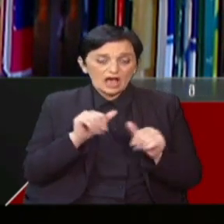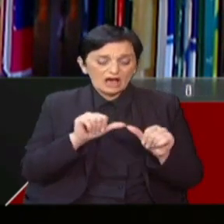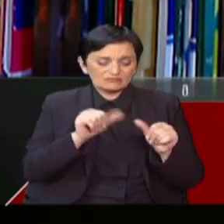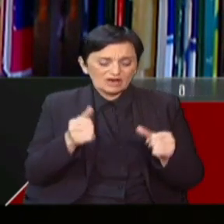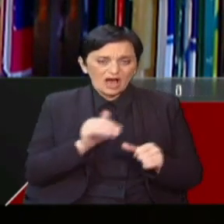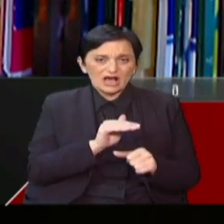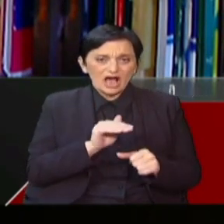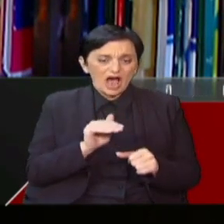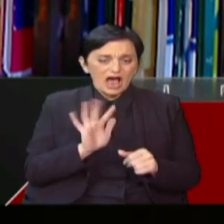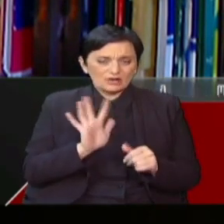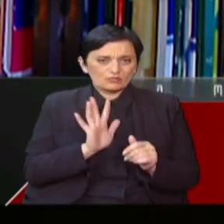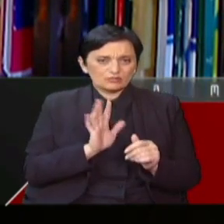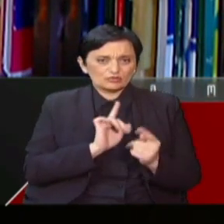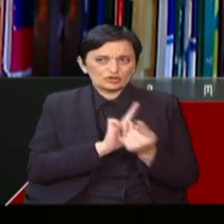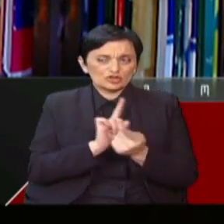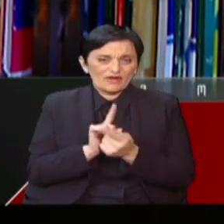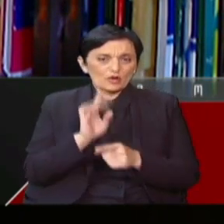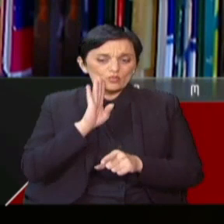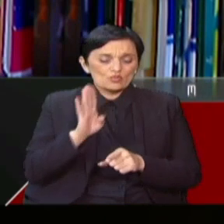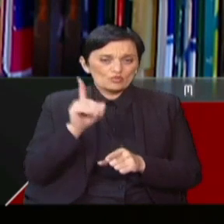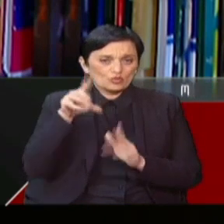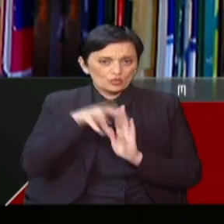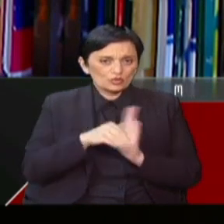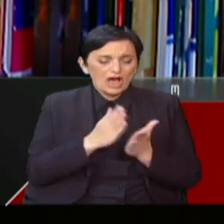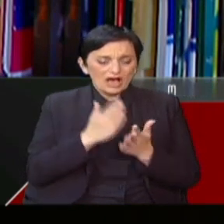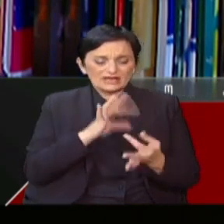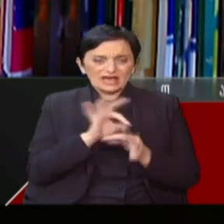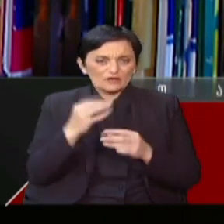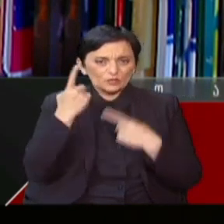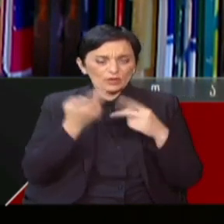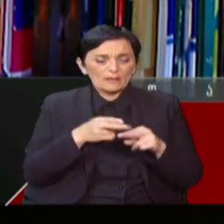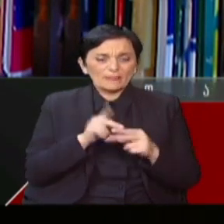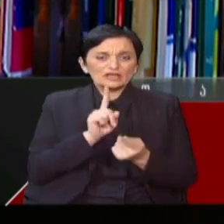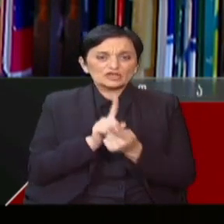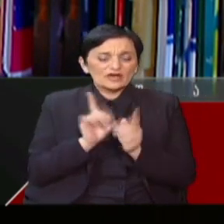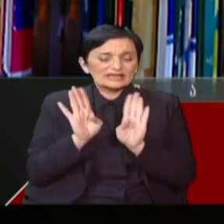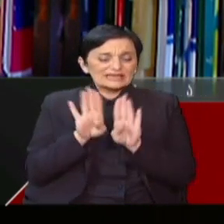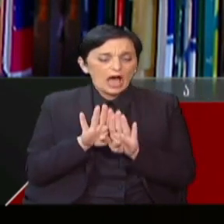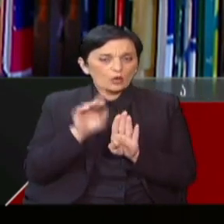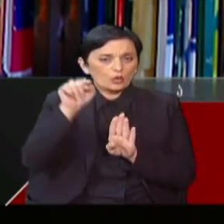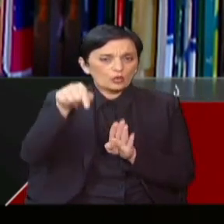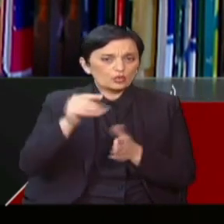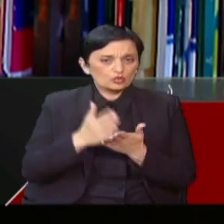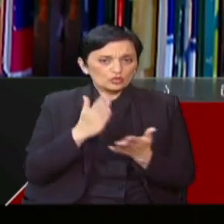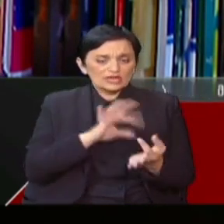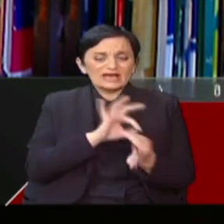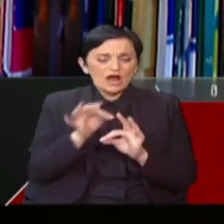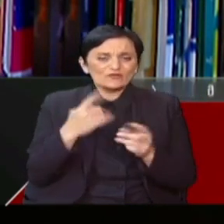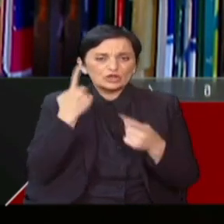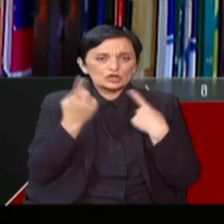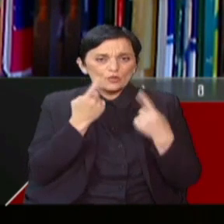ბრიუსელში და არის გარკვეული ინფორმაციები, მიუხედავად ისე, რომ ეს შეხვედრა დახურულია, გარკვეული ინფორმაციები,